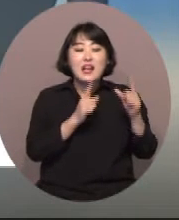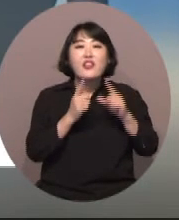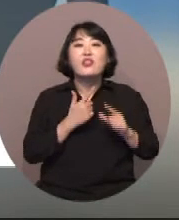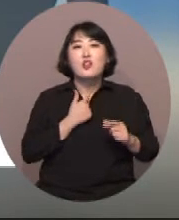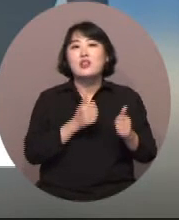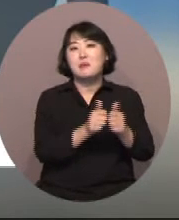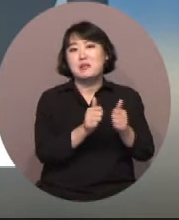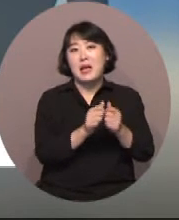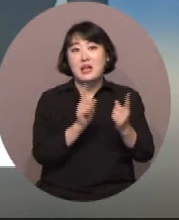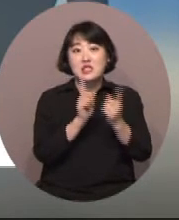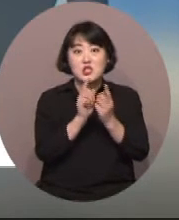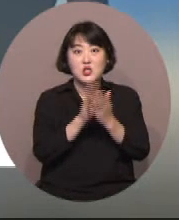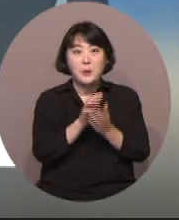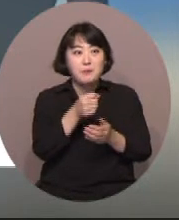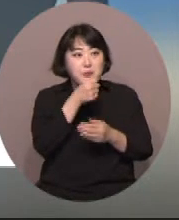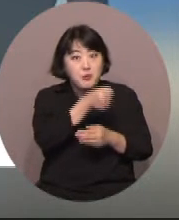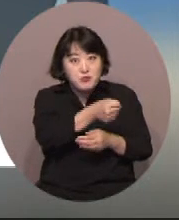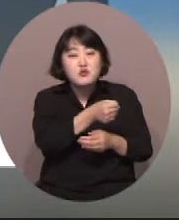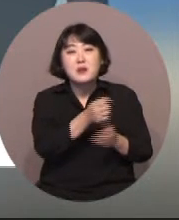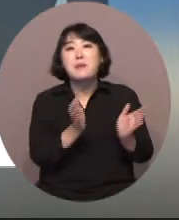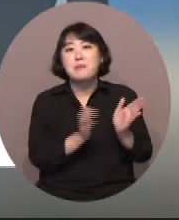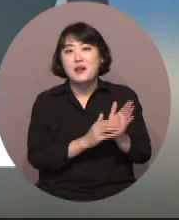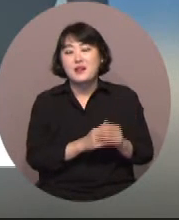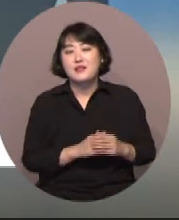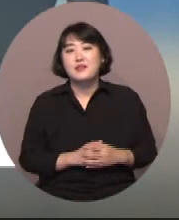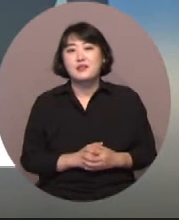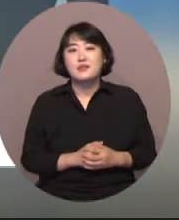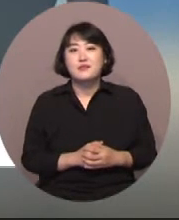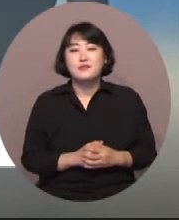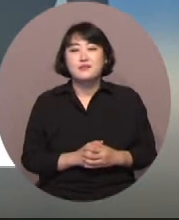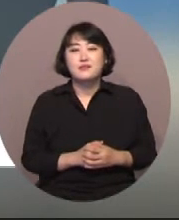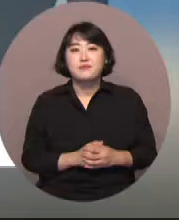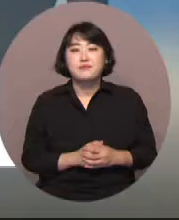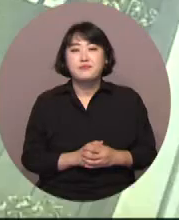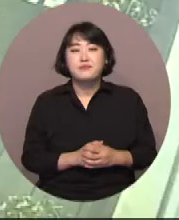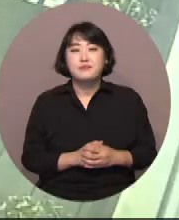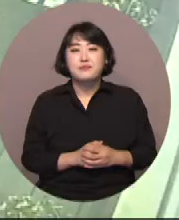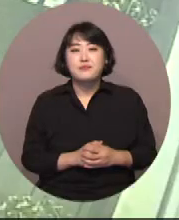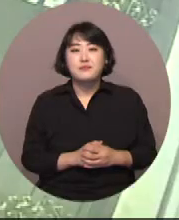만나 당시 상황을 들어봤습니다. 김광현 기자 단독 보도입니다.